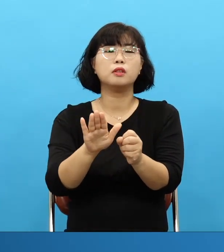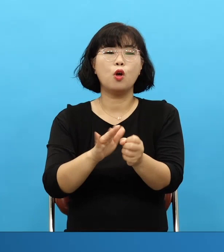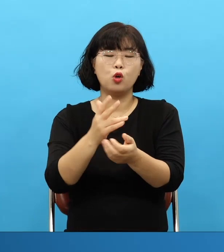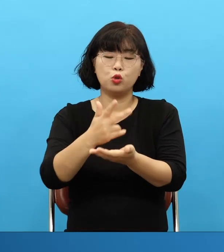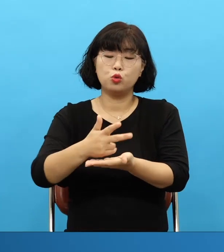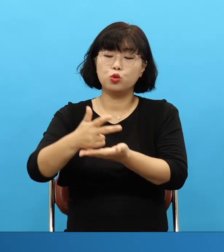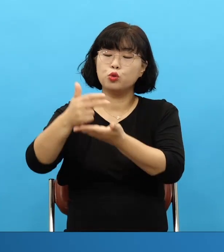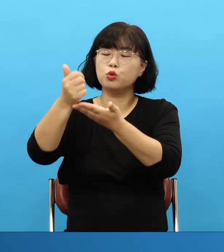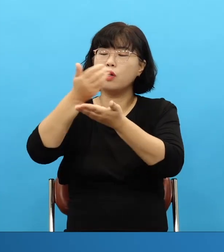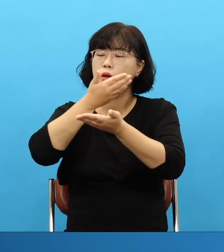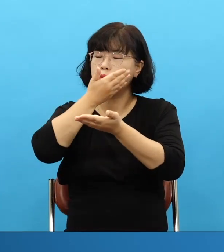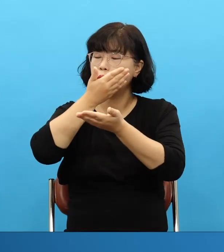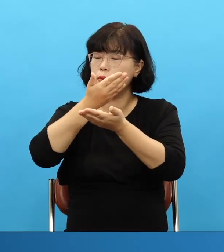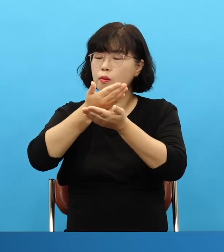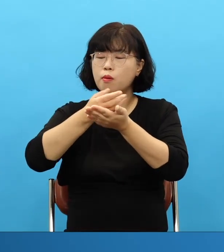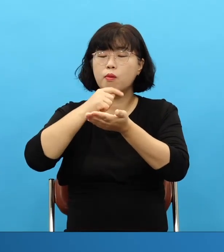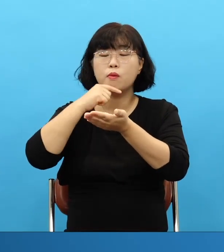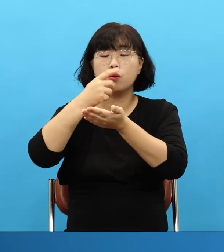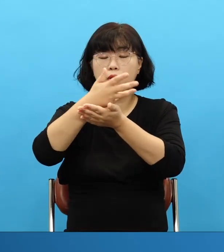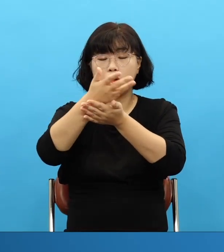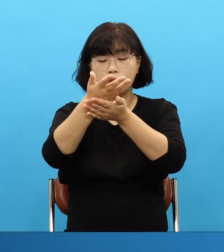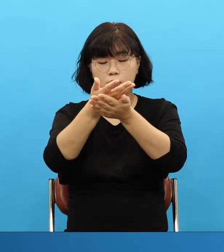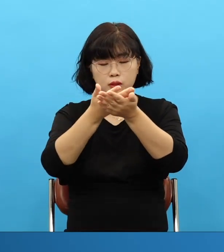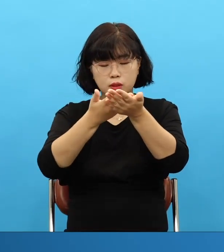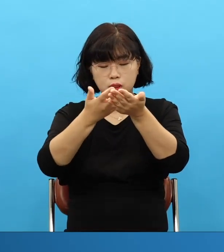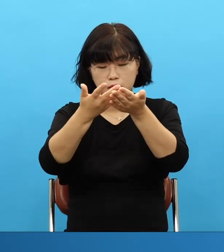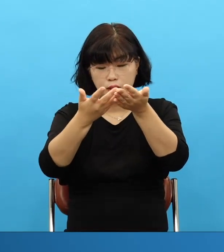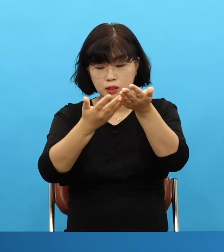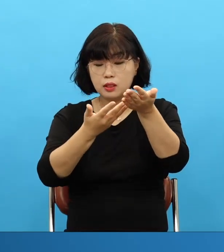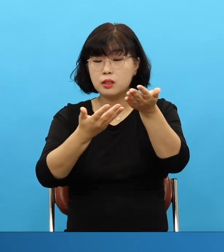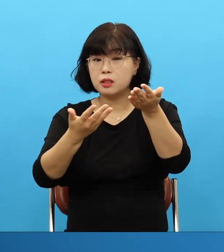살아가고 주가 보혈을